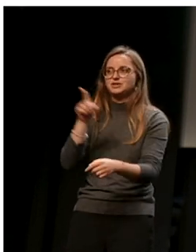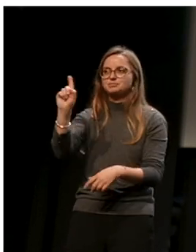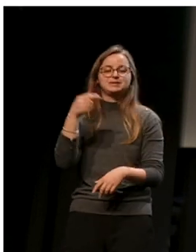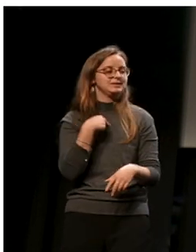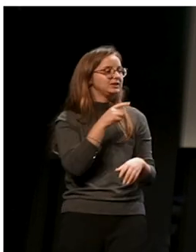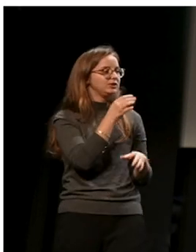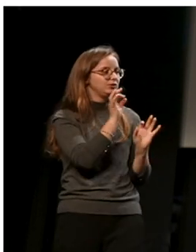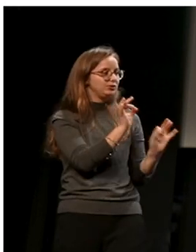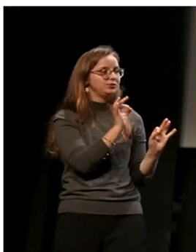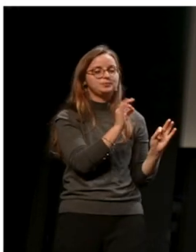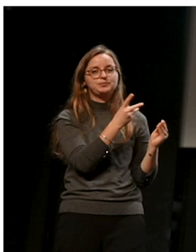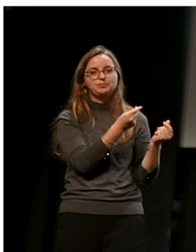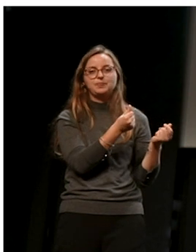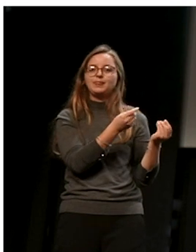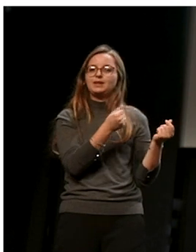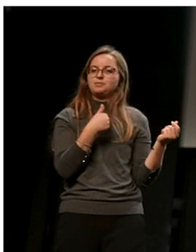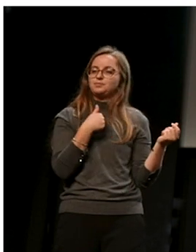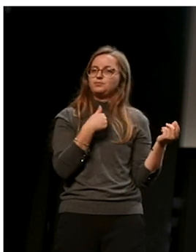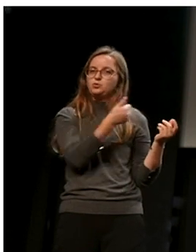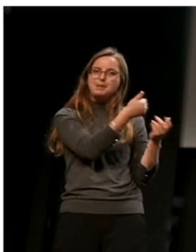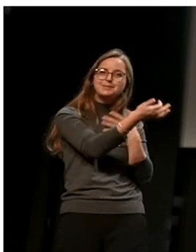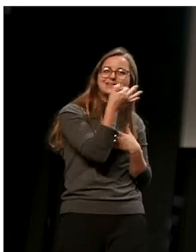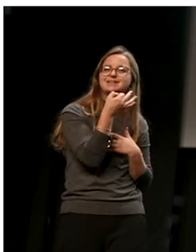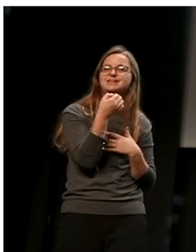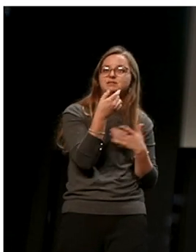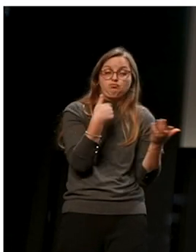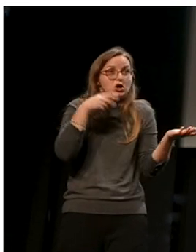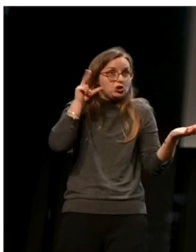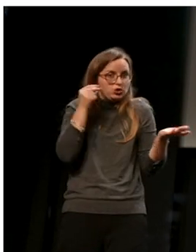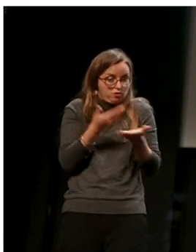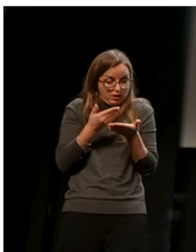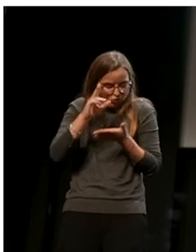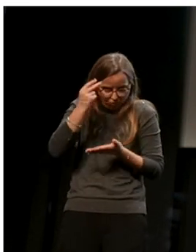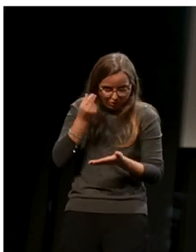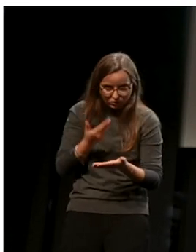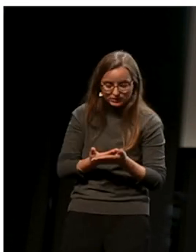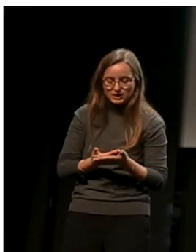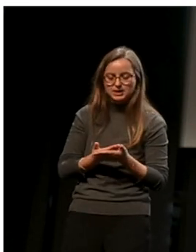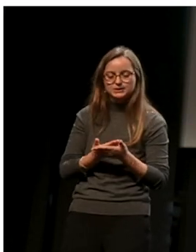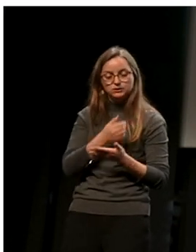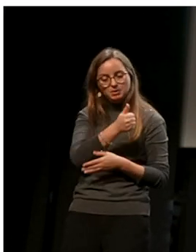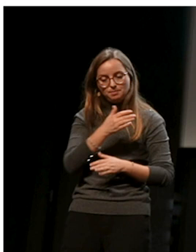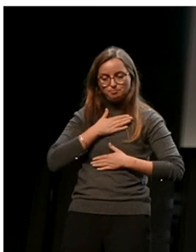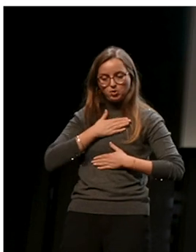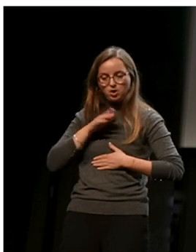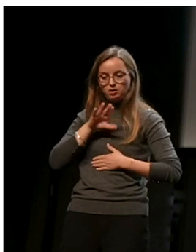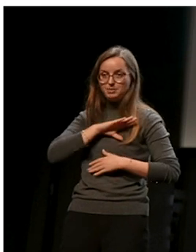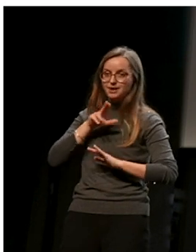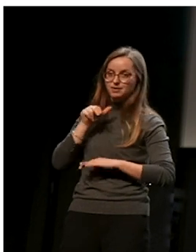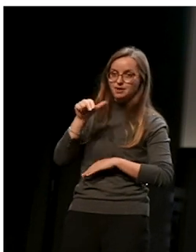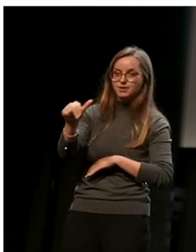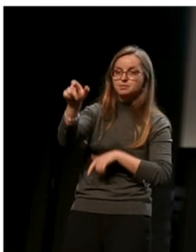disais, tu vois, tu disais, j'ai peur que ça vienne nuire, enfin, c'est ce que j'ai entendu, en tout cas, que ça va nuire, on va perdre la créativité. Que